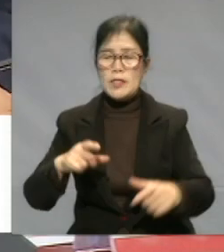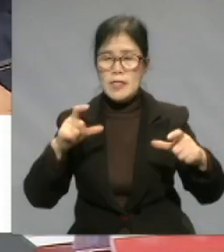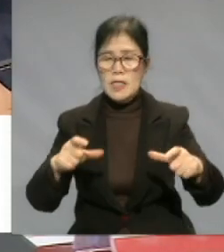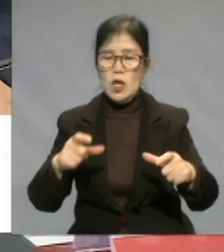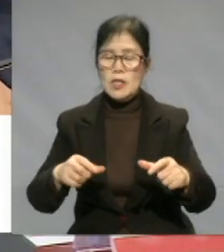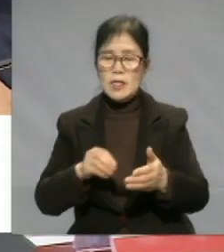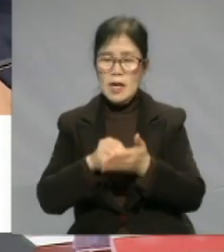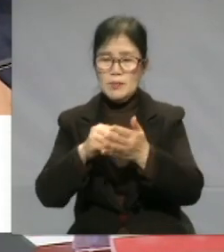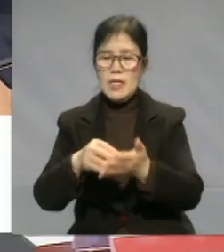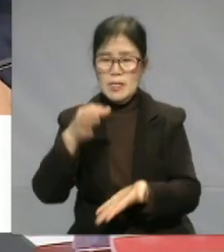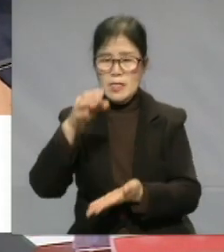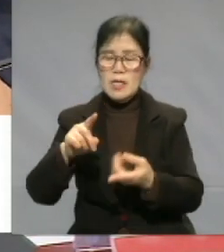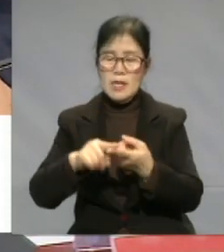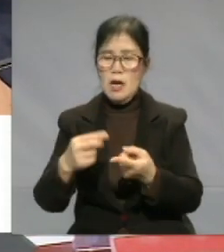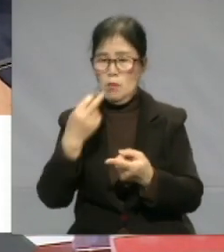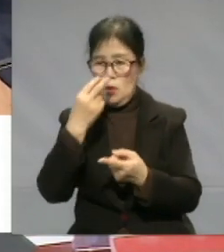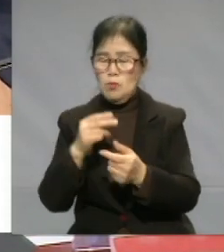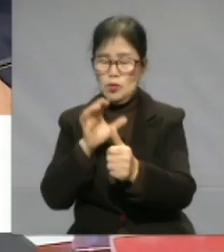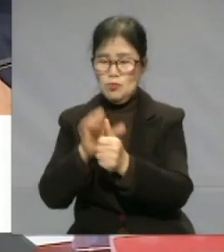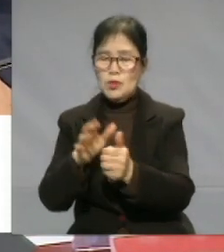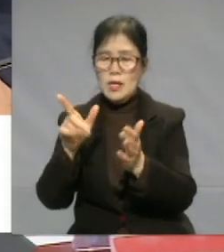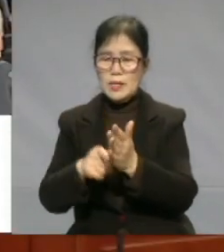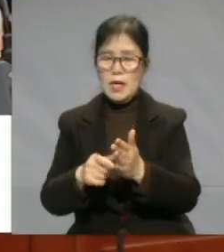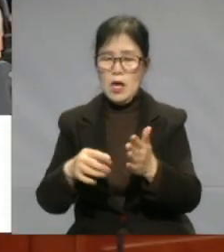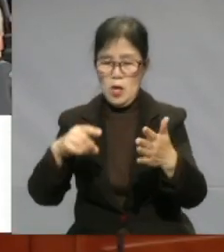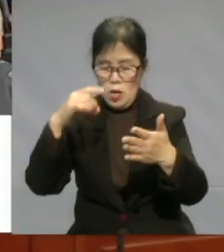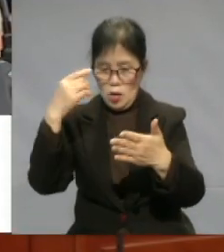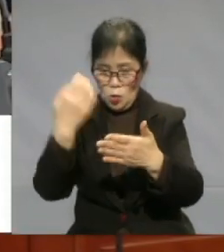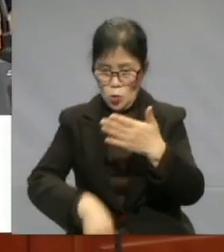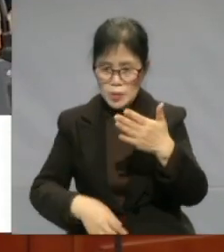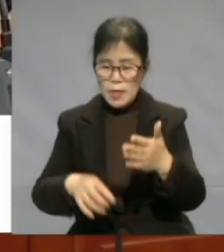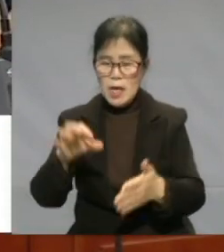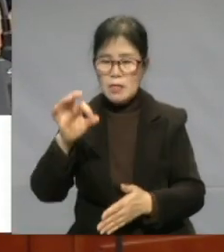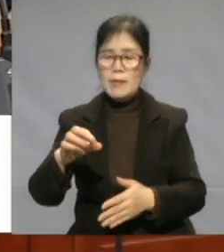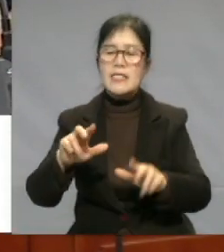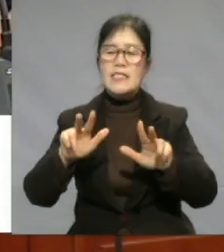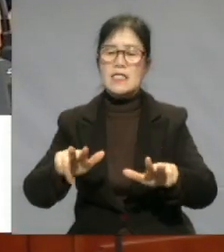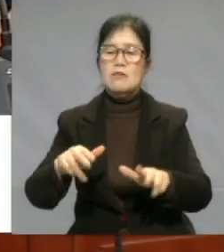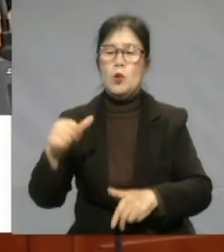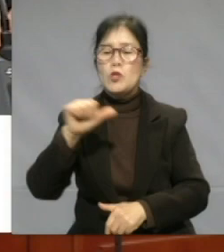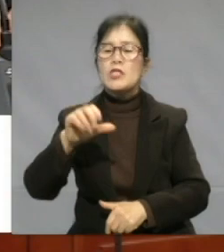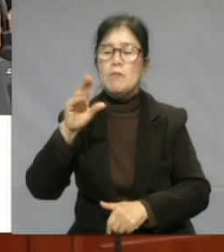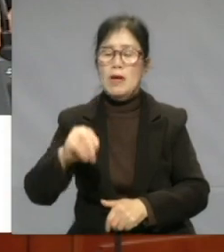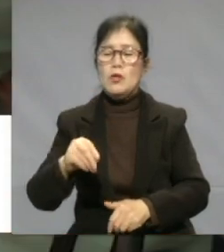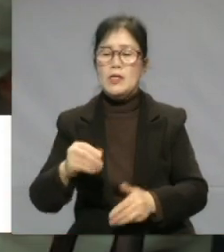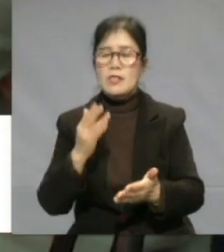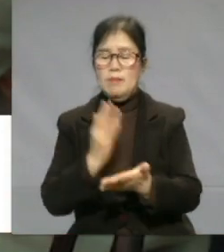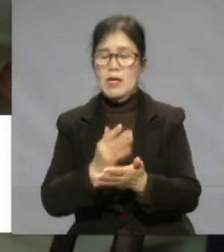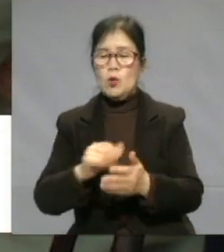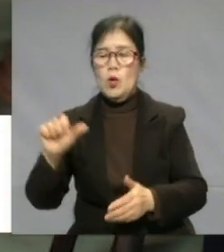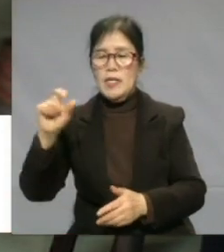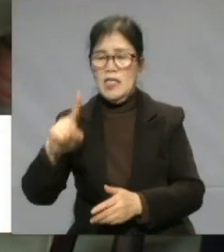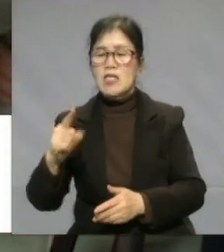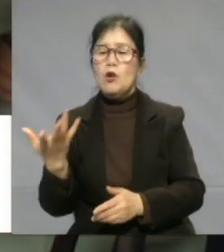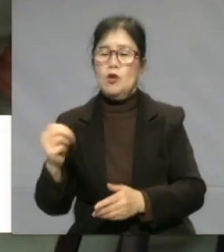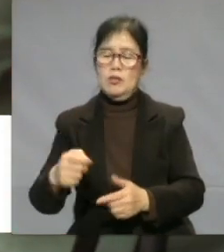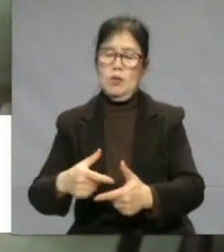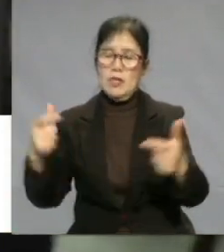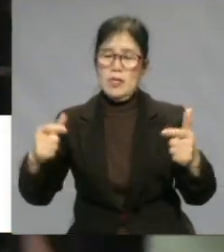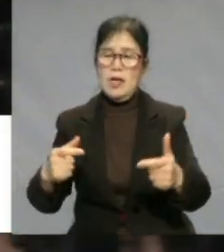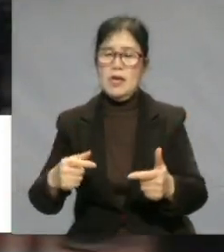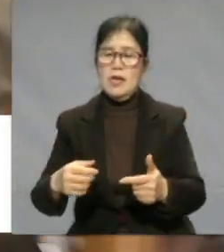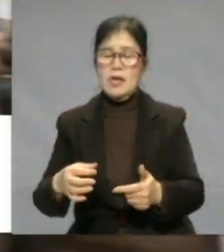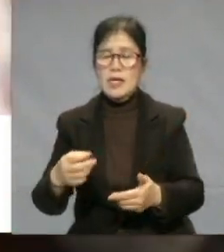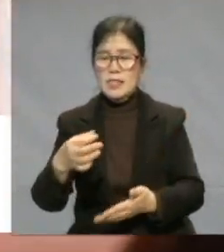가입제 재산에 대한 보험료 부과시 공제 금액을 현행 5천만 원에서 1억 원으로 확대해 재산 보험료 부담도